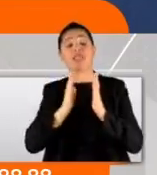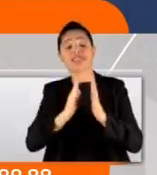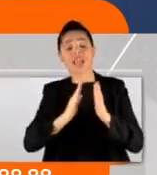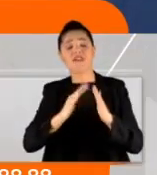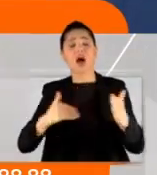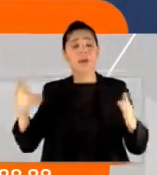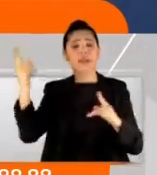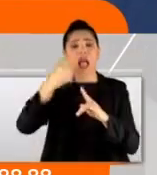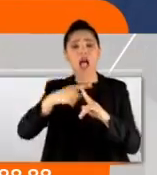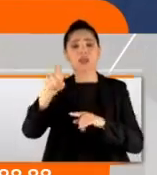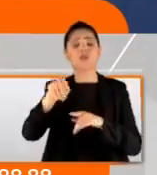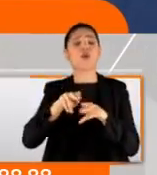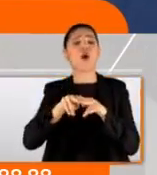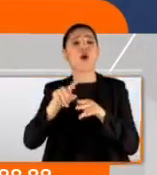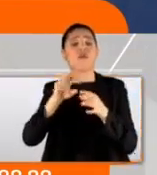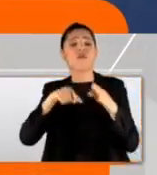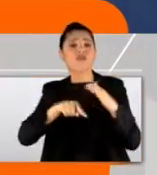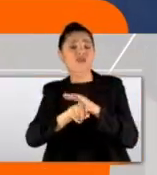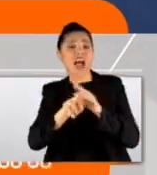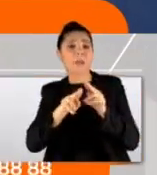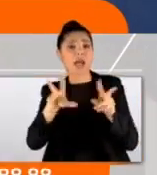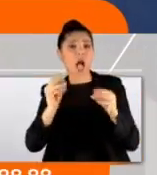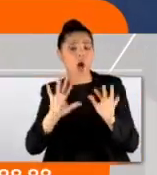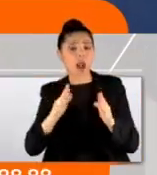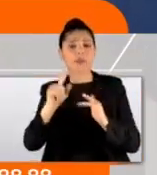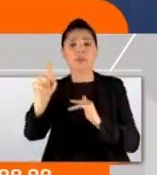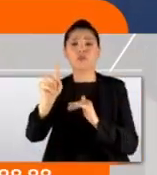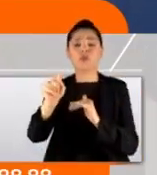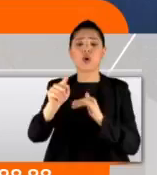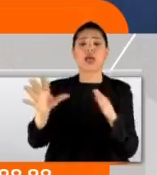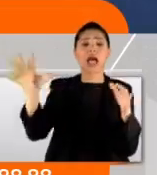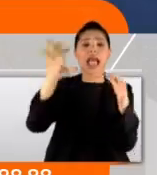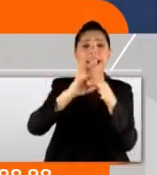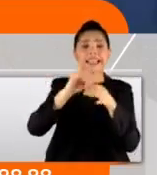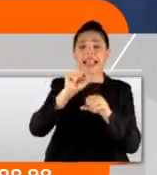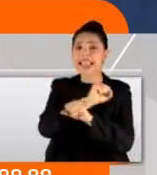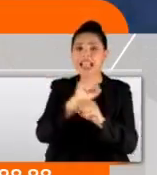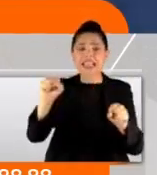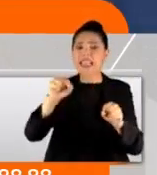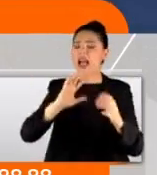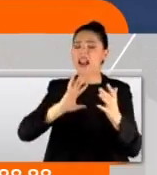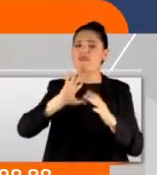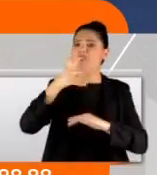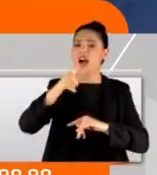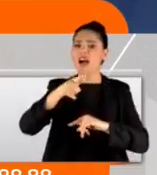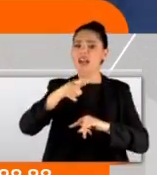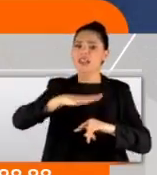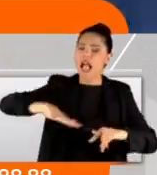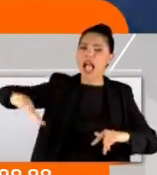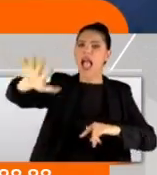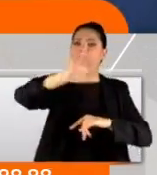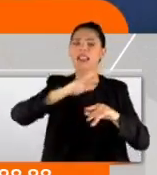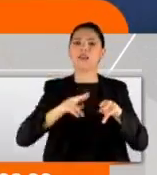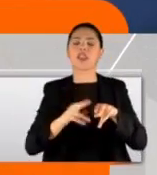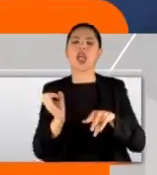bu fay da kırılabilir. Bu depremin direkt olarak etkilediği bölümler etrafında, bu